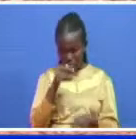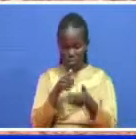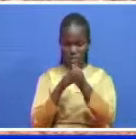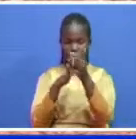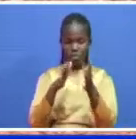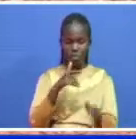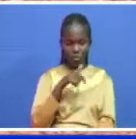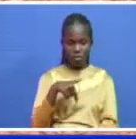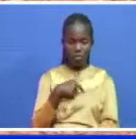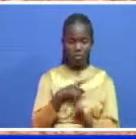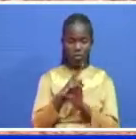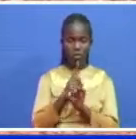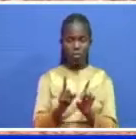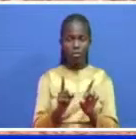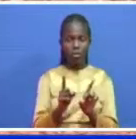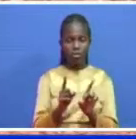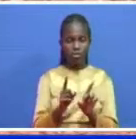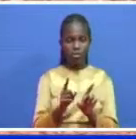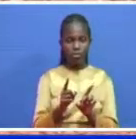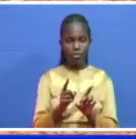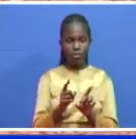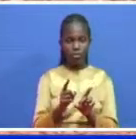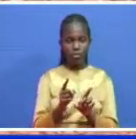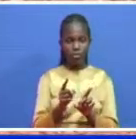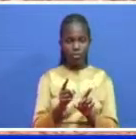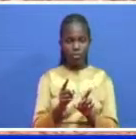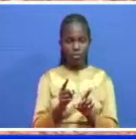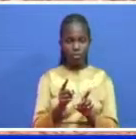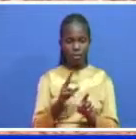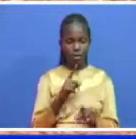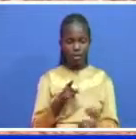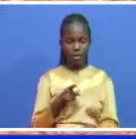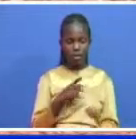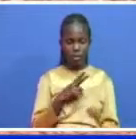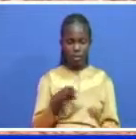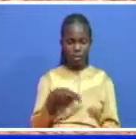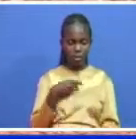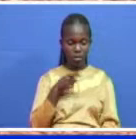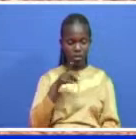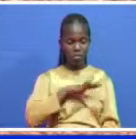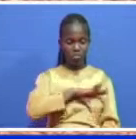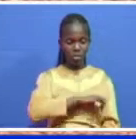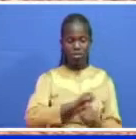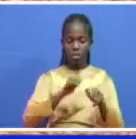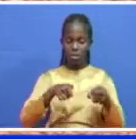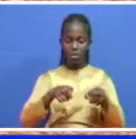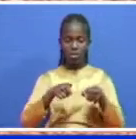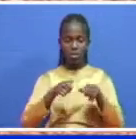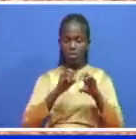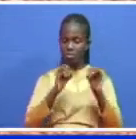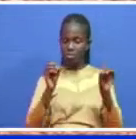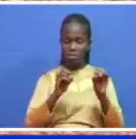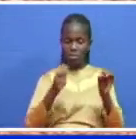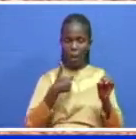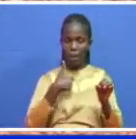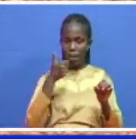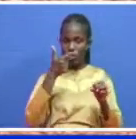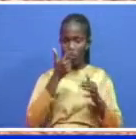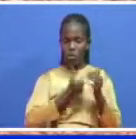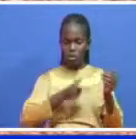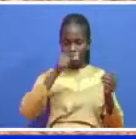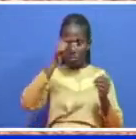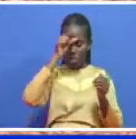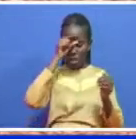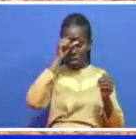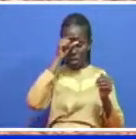leader lakini wabe bandu babikwa ogeza kweza te amba kuumecha kupeto kabu kila ngwenda kwaje nikana serikali ni